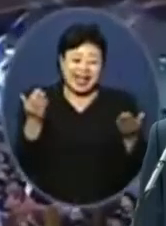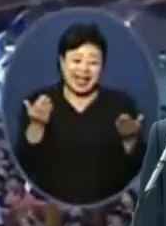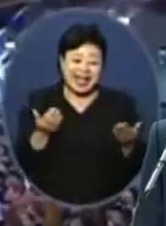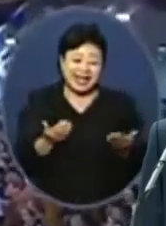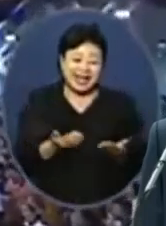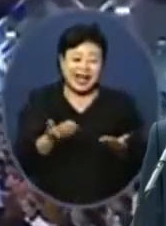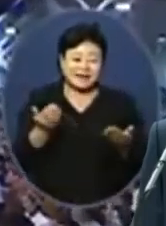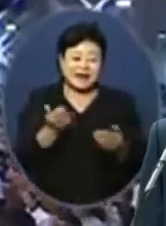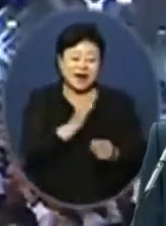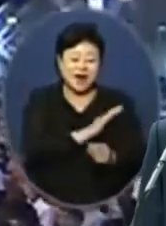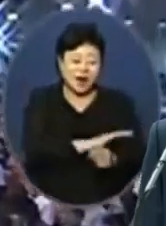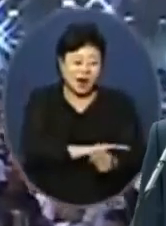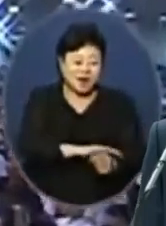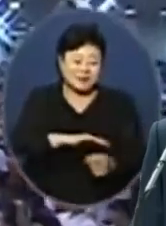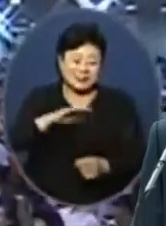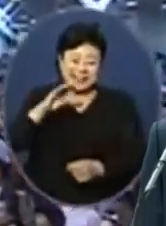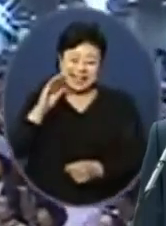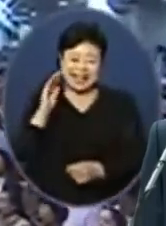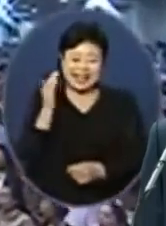내가